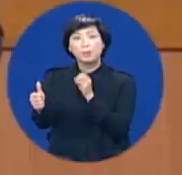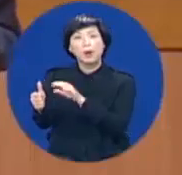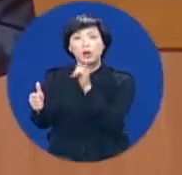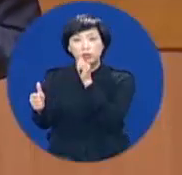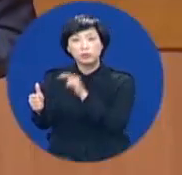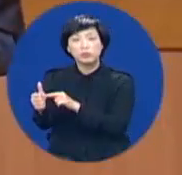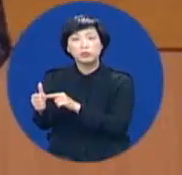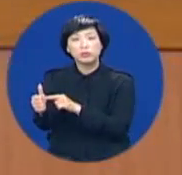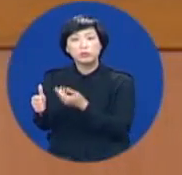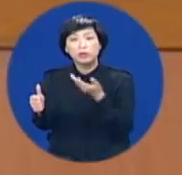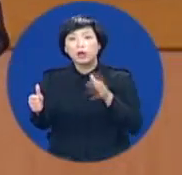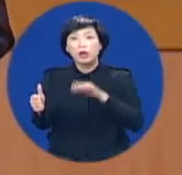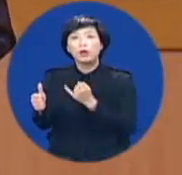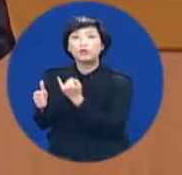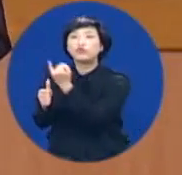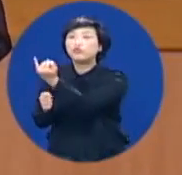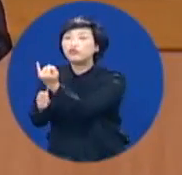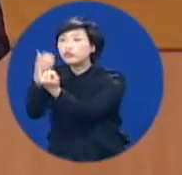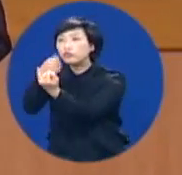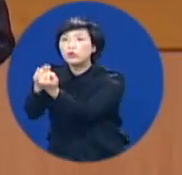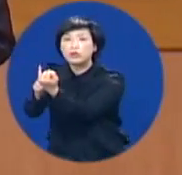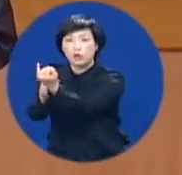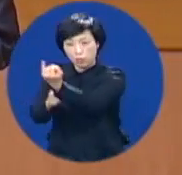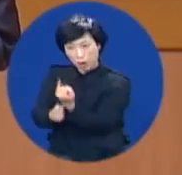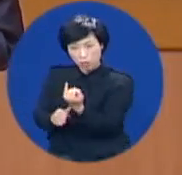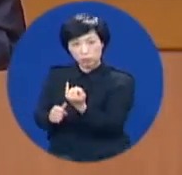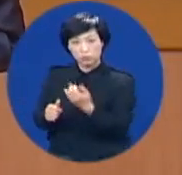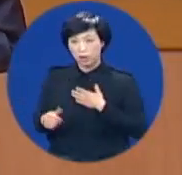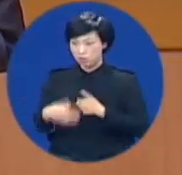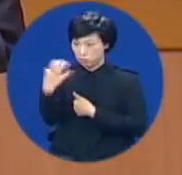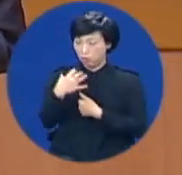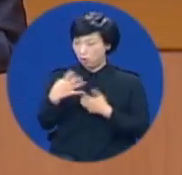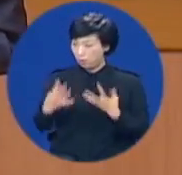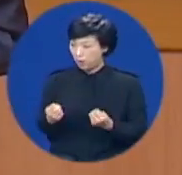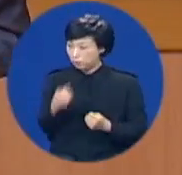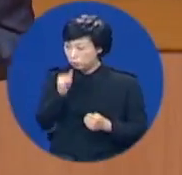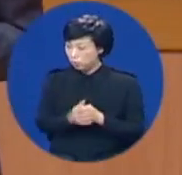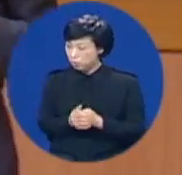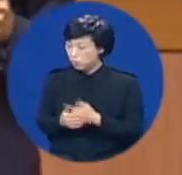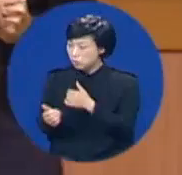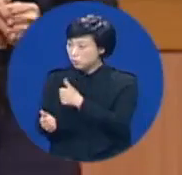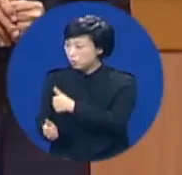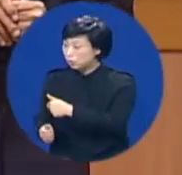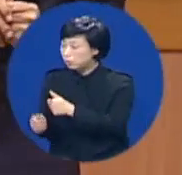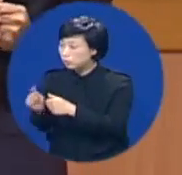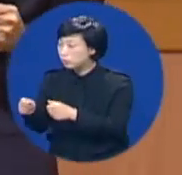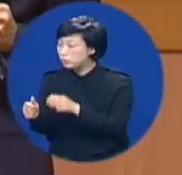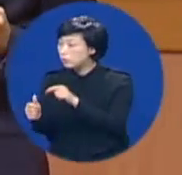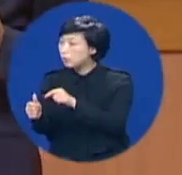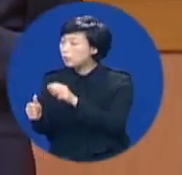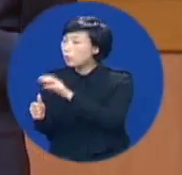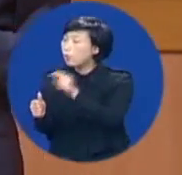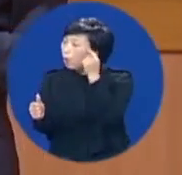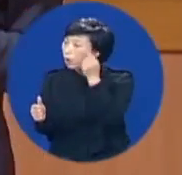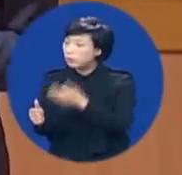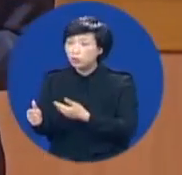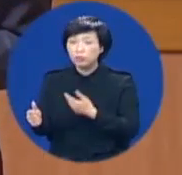그러냐? 아니 왜 애들 있고 그러십니까? 그래서 얘가